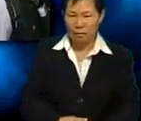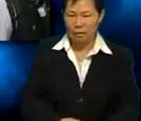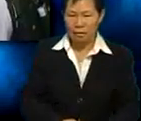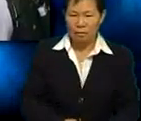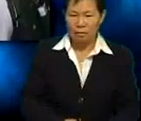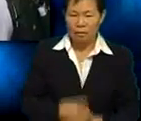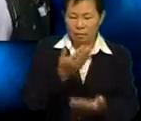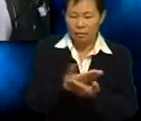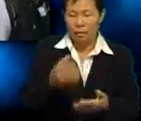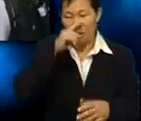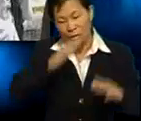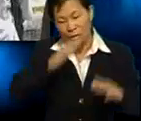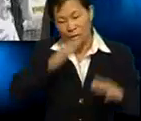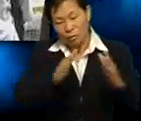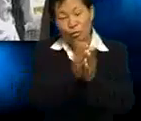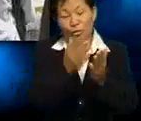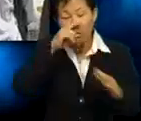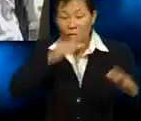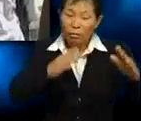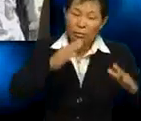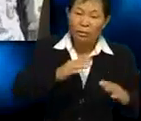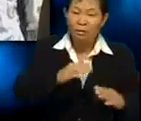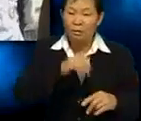Pergi beli komik sampai tak tahu waktu nak balik?